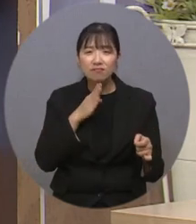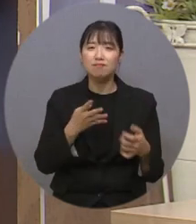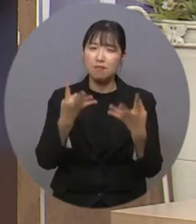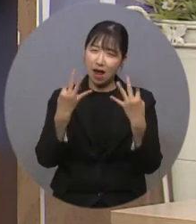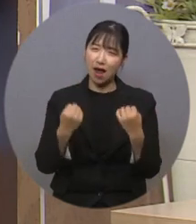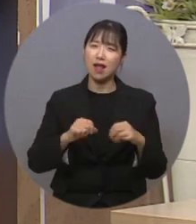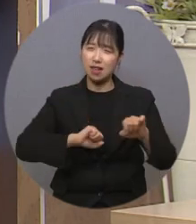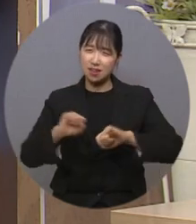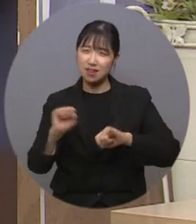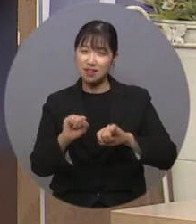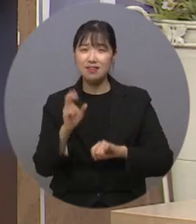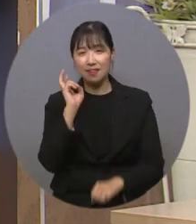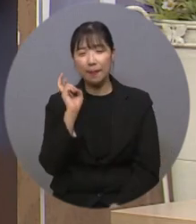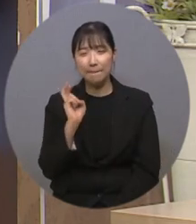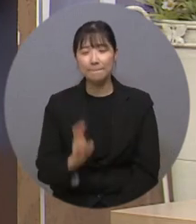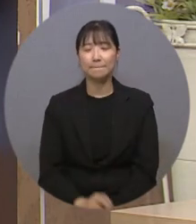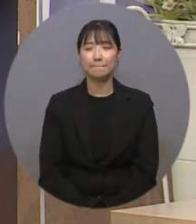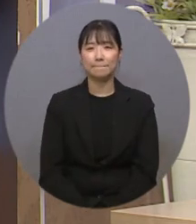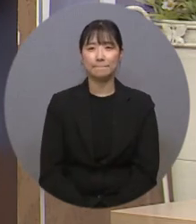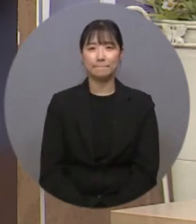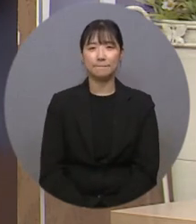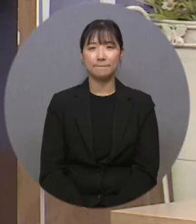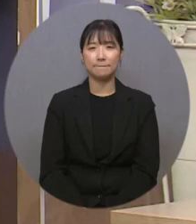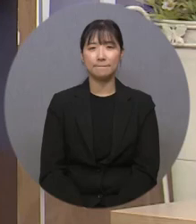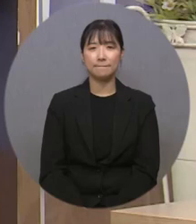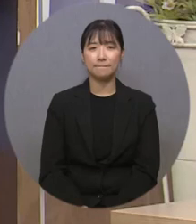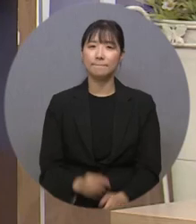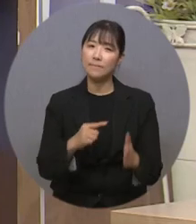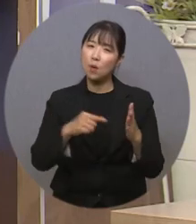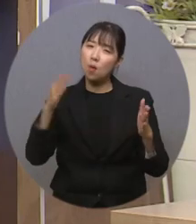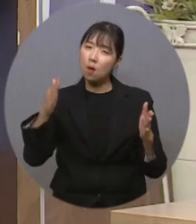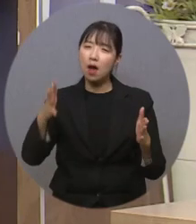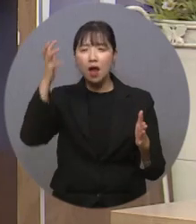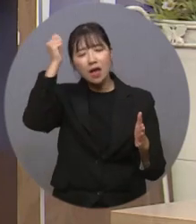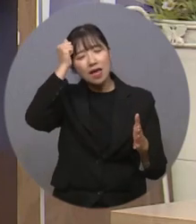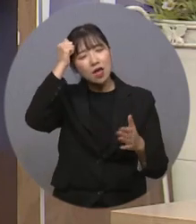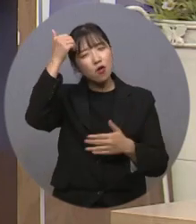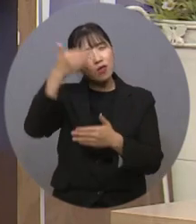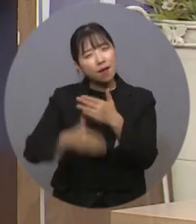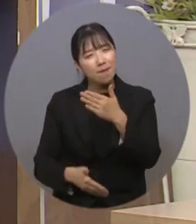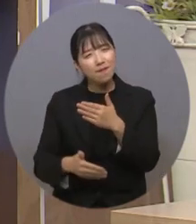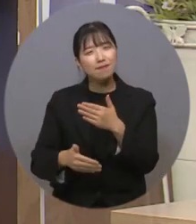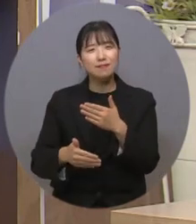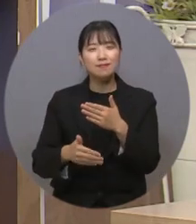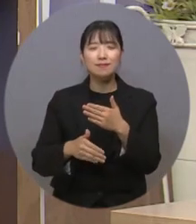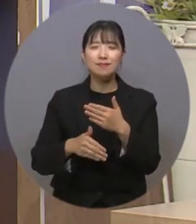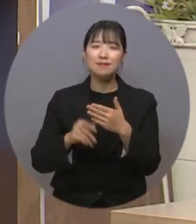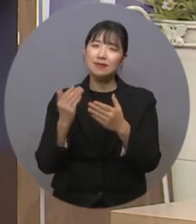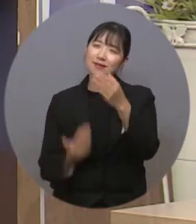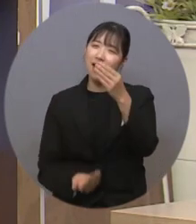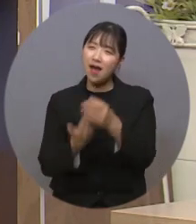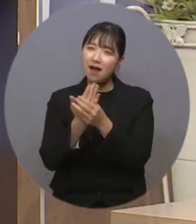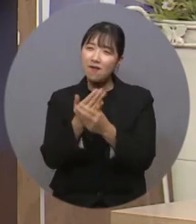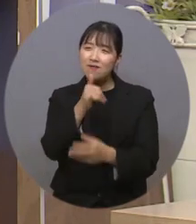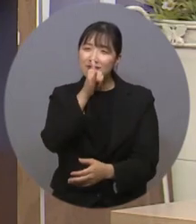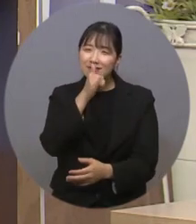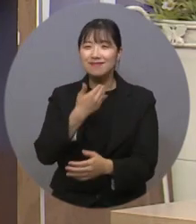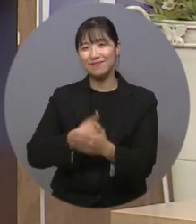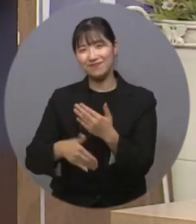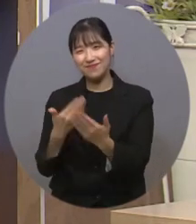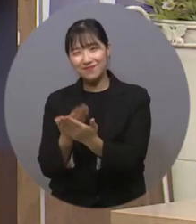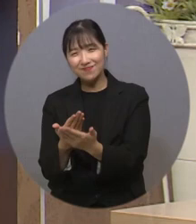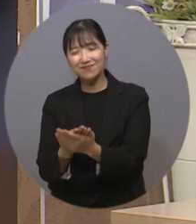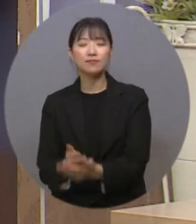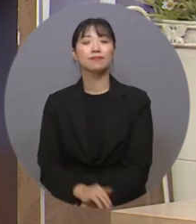많은 일들이 있으셨을 것 같습니다. 그동안 좀 기억에 남는 에피소드가 있다면 공유를 부탁드리겠습니다.